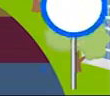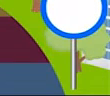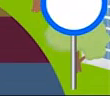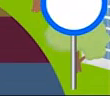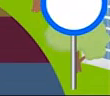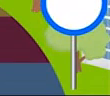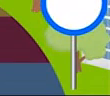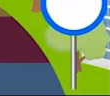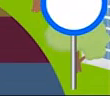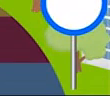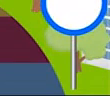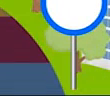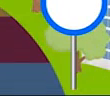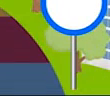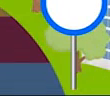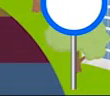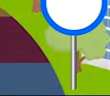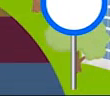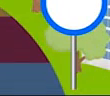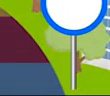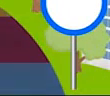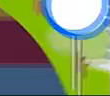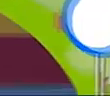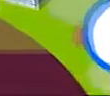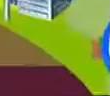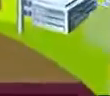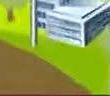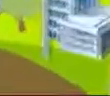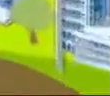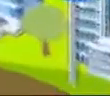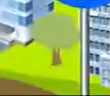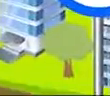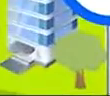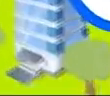va 5 ta yo'nalish bor. Bu ulkan rejalar xaritasi